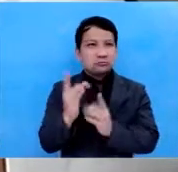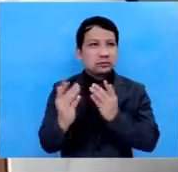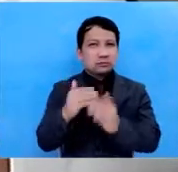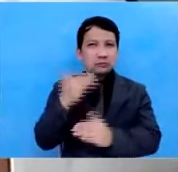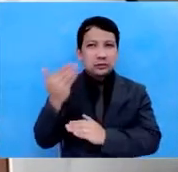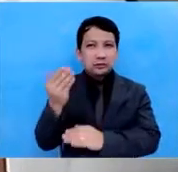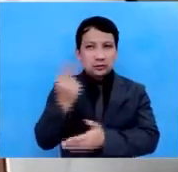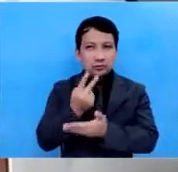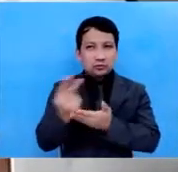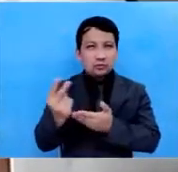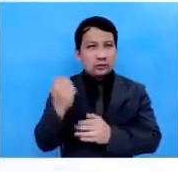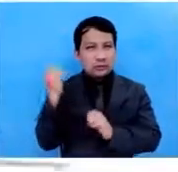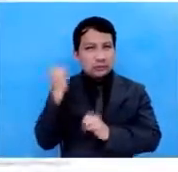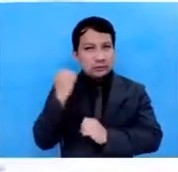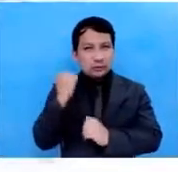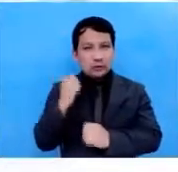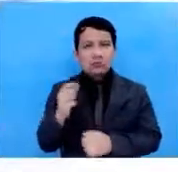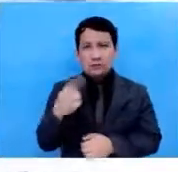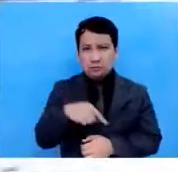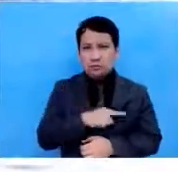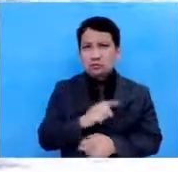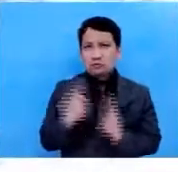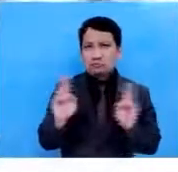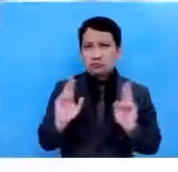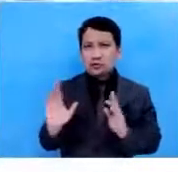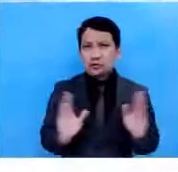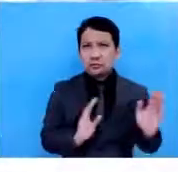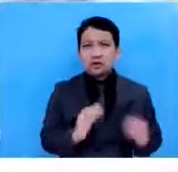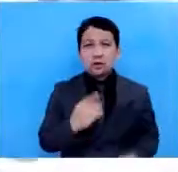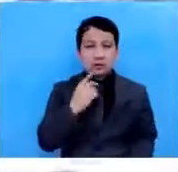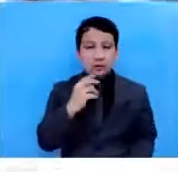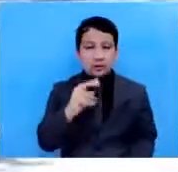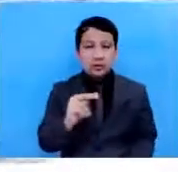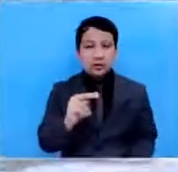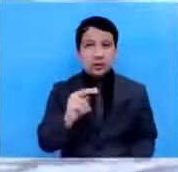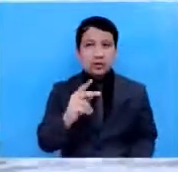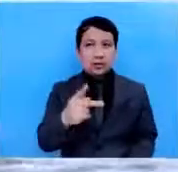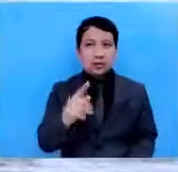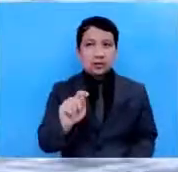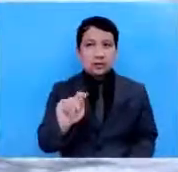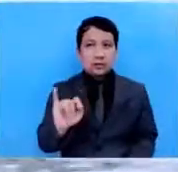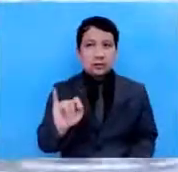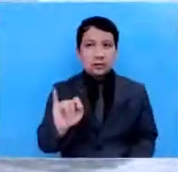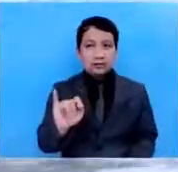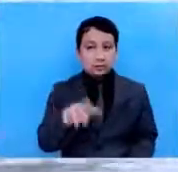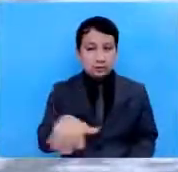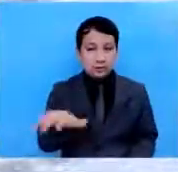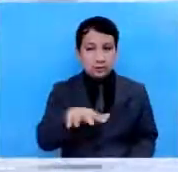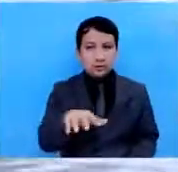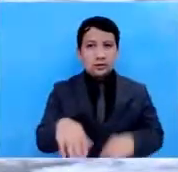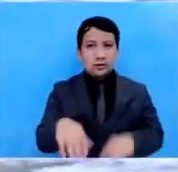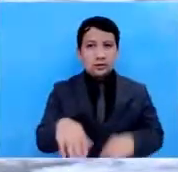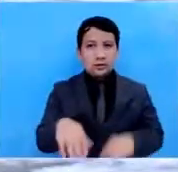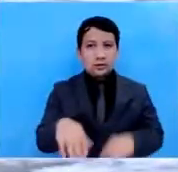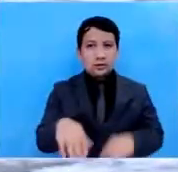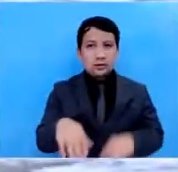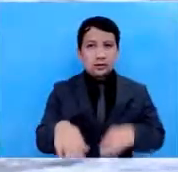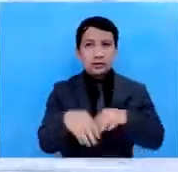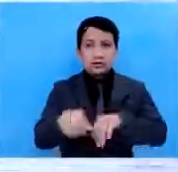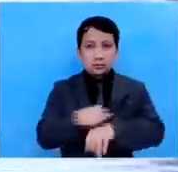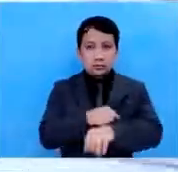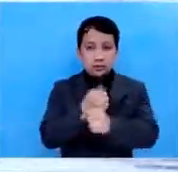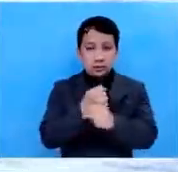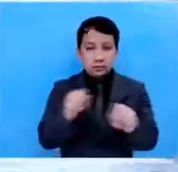2 weeks. So we're ready naman. Payo ng NKTI, kundi maiwasang lumusong sa baha, dapat gumamit ng bota. Kung